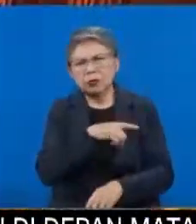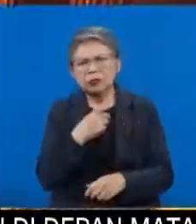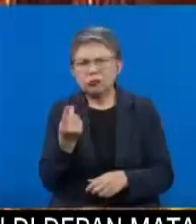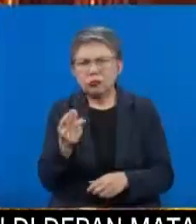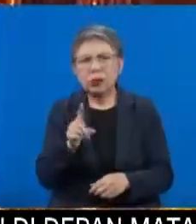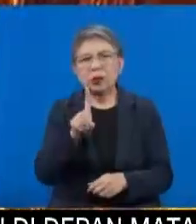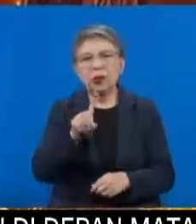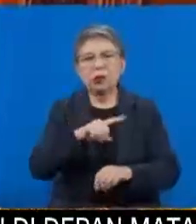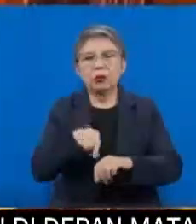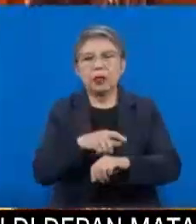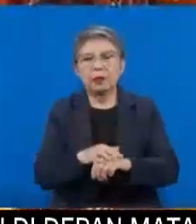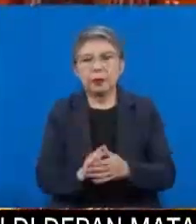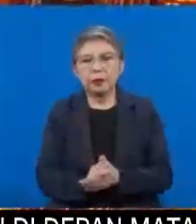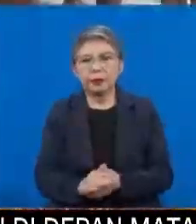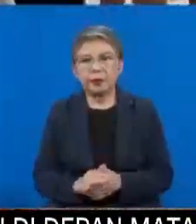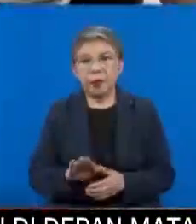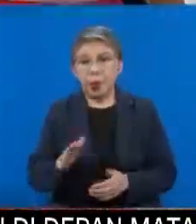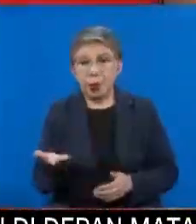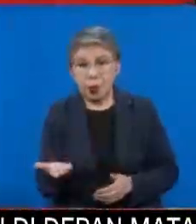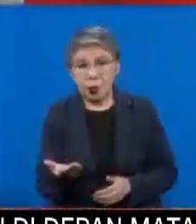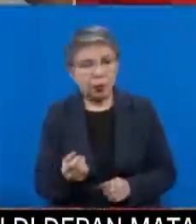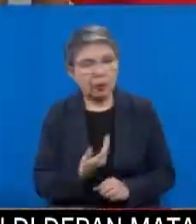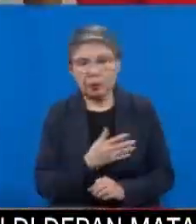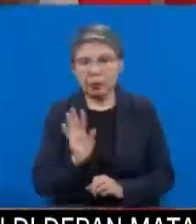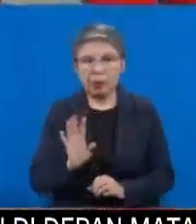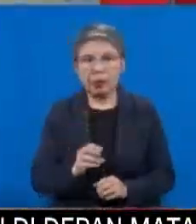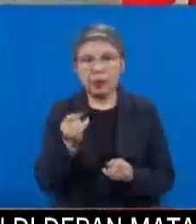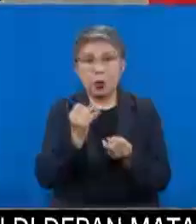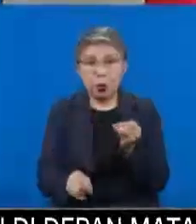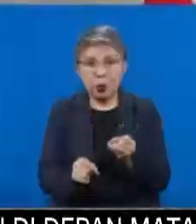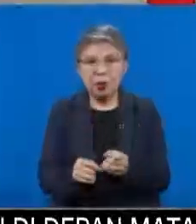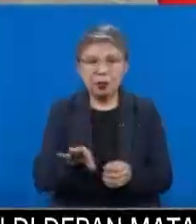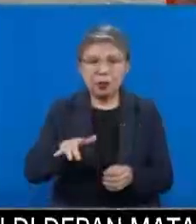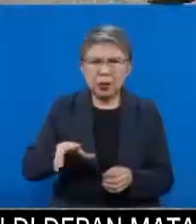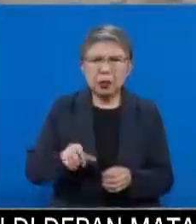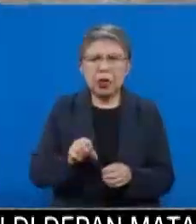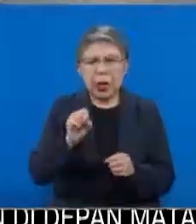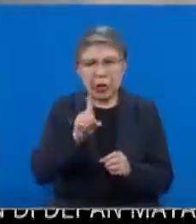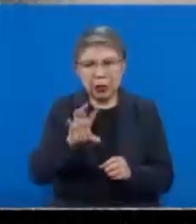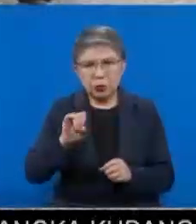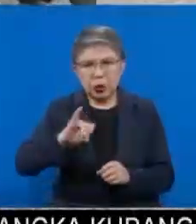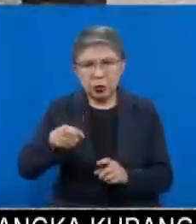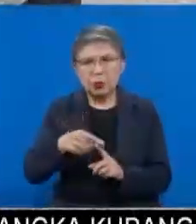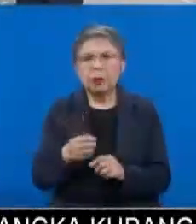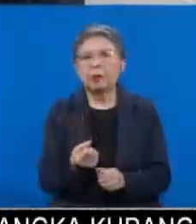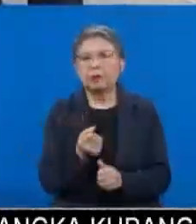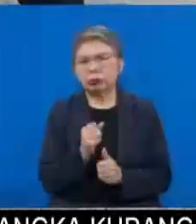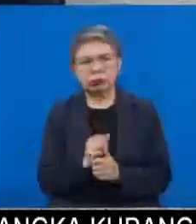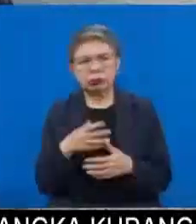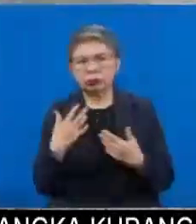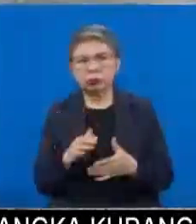dari 1 jam. Tidak ada korban jiwa dalam peristiwa ini, namun kerugian ditaksir mencapai ratusan juta rupiah.